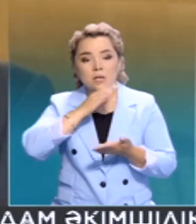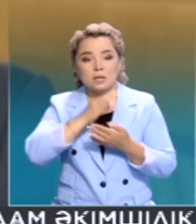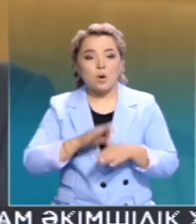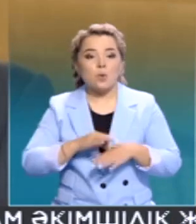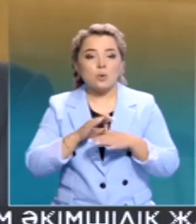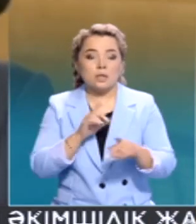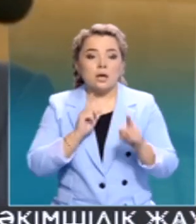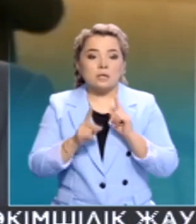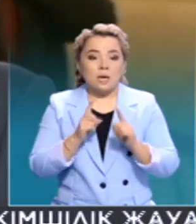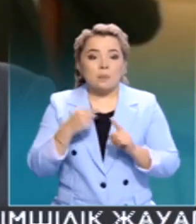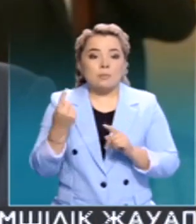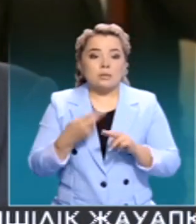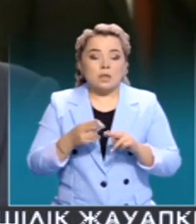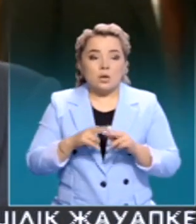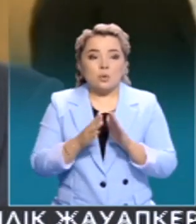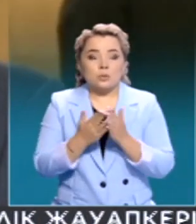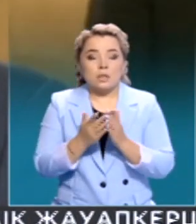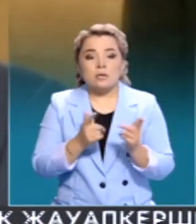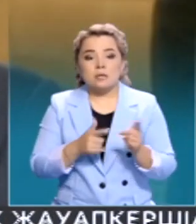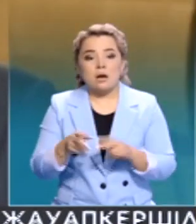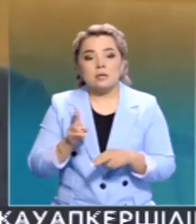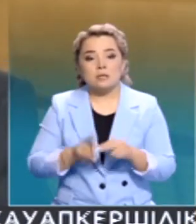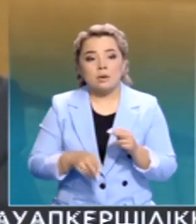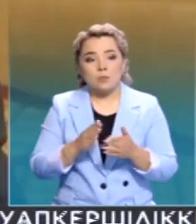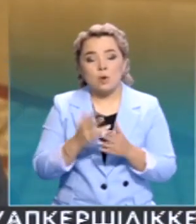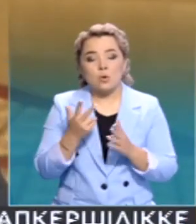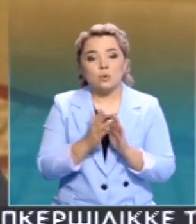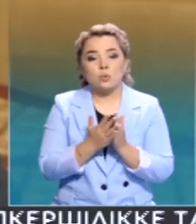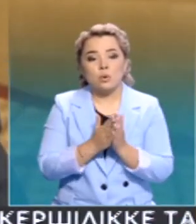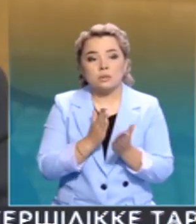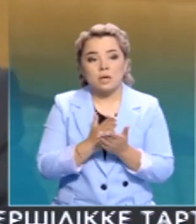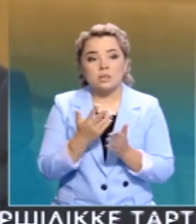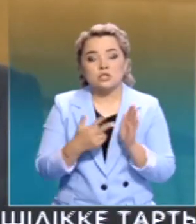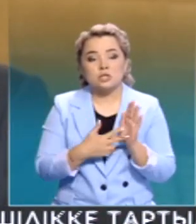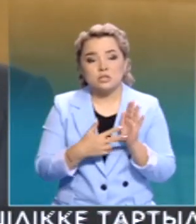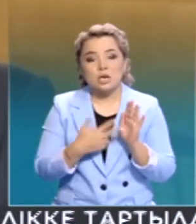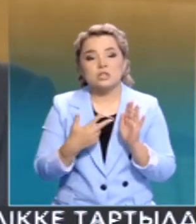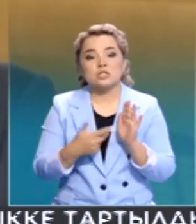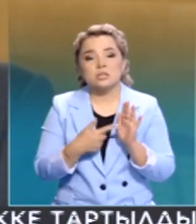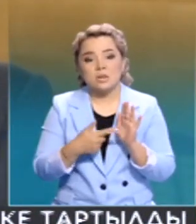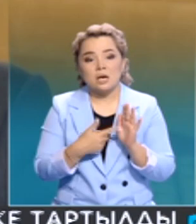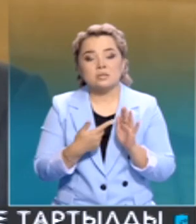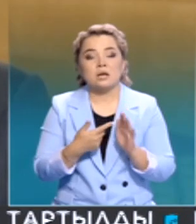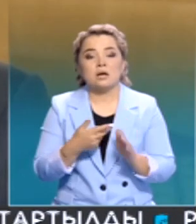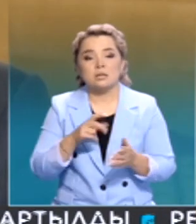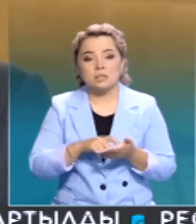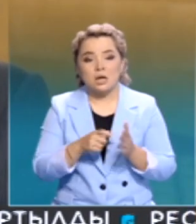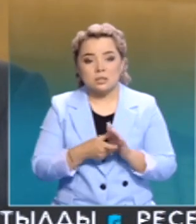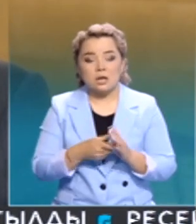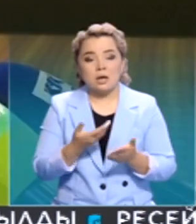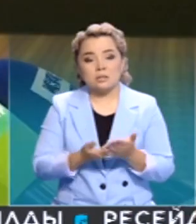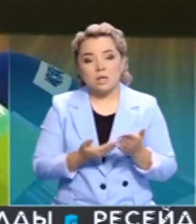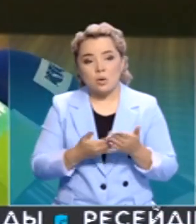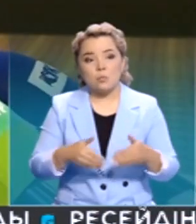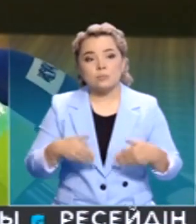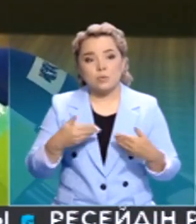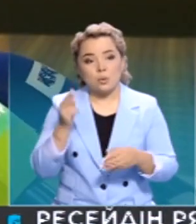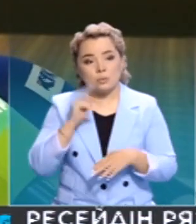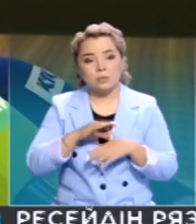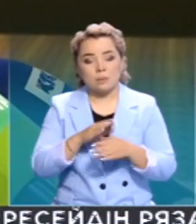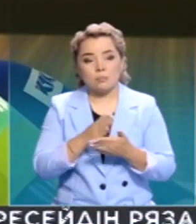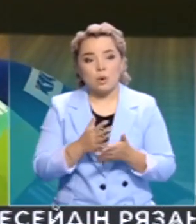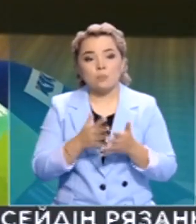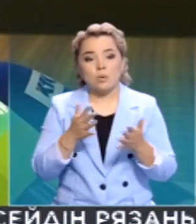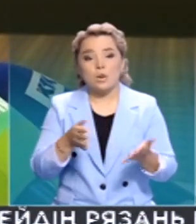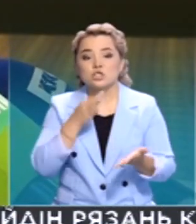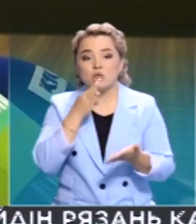ішінде біріншіден оқулықтарды аяқтадық. Үш оқулық бұл 7-8 кластарға арналған эксперттердің кеңесі өтті. Өзіме түскен